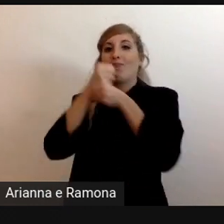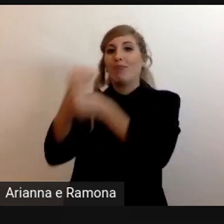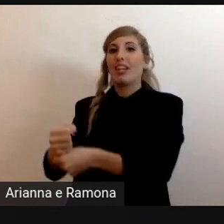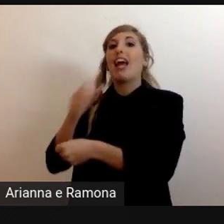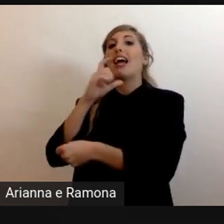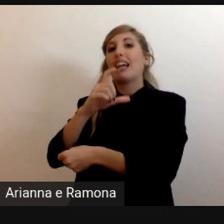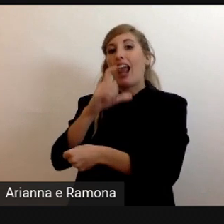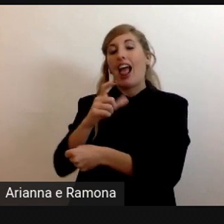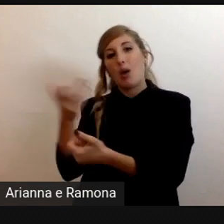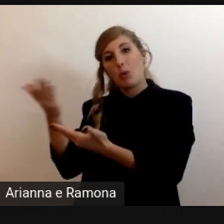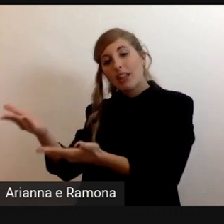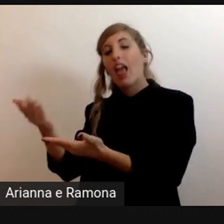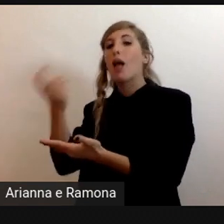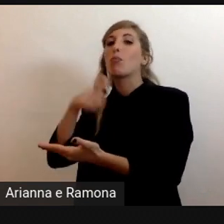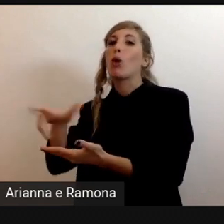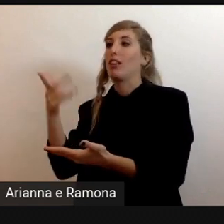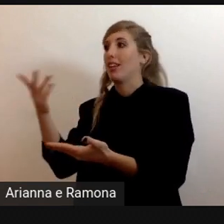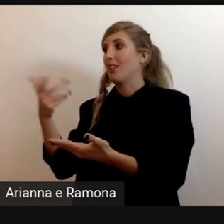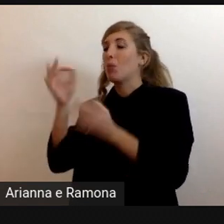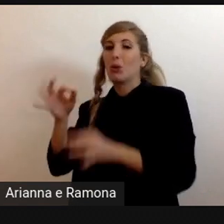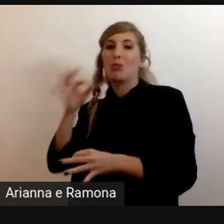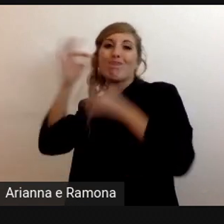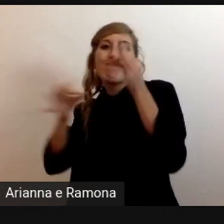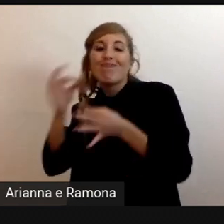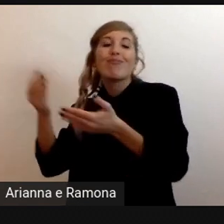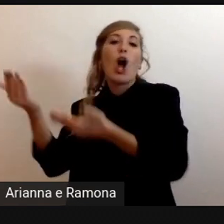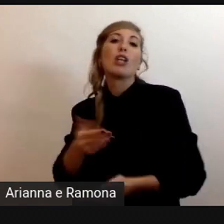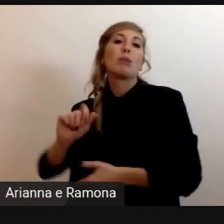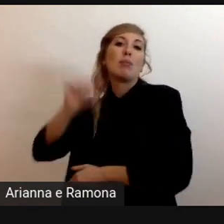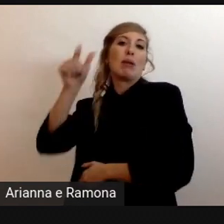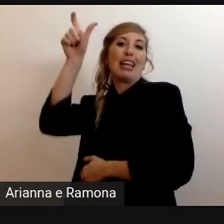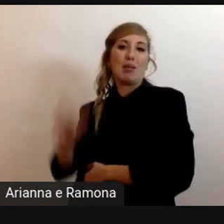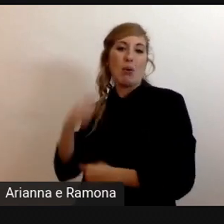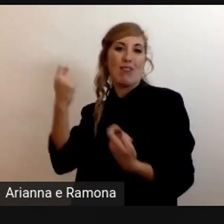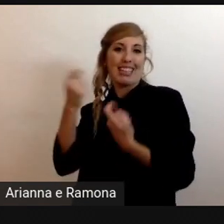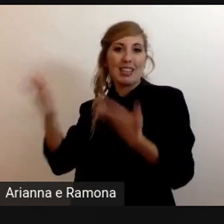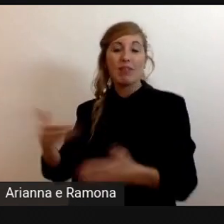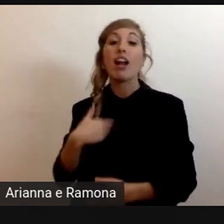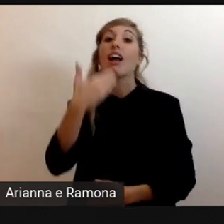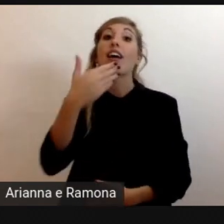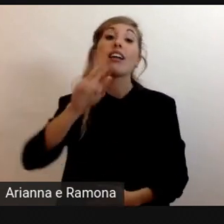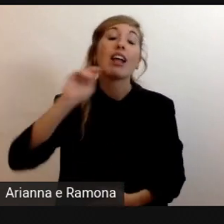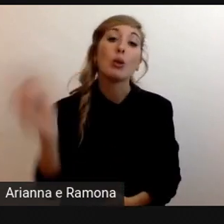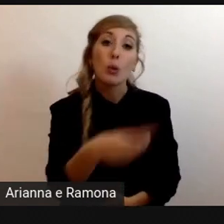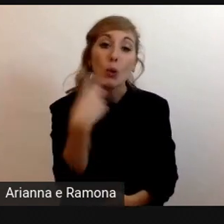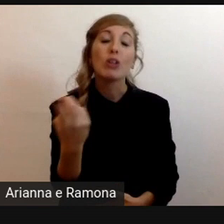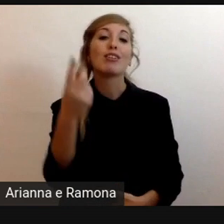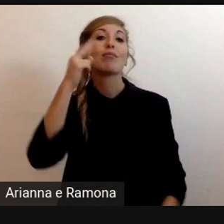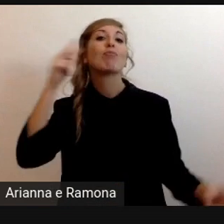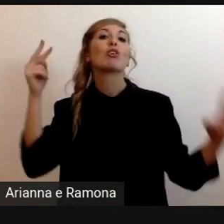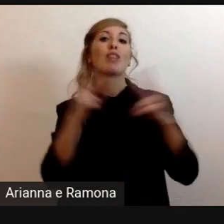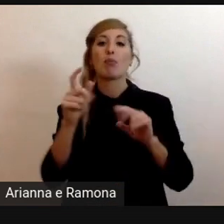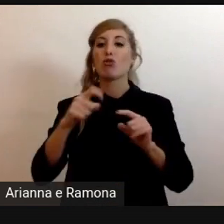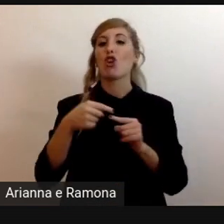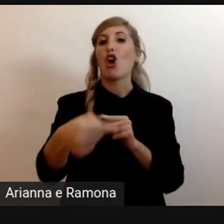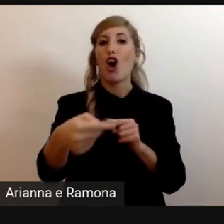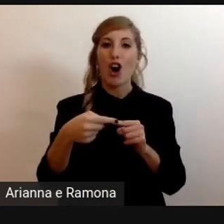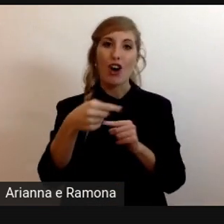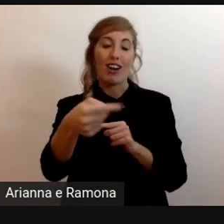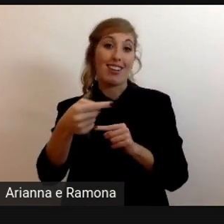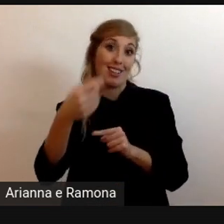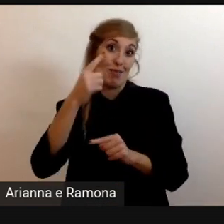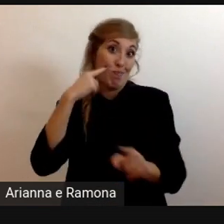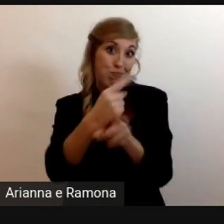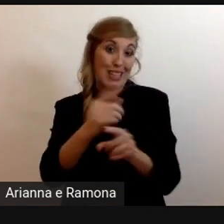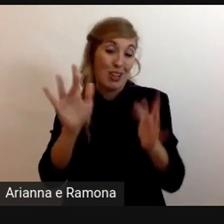sezioni per produrre il nostro queen ospite del festival grazie a tutti e ci vediamo nei prossimi giorni sempre on line e